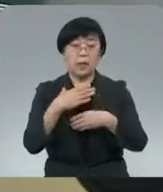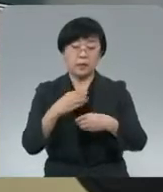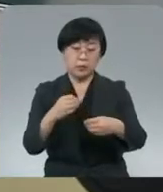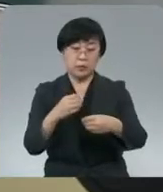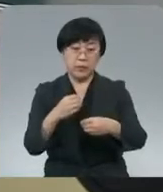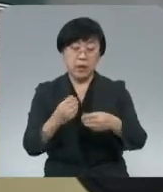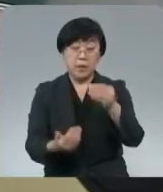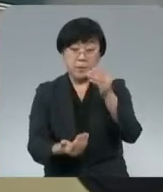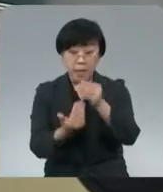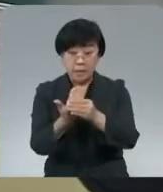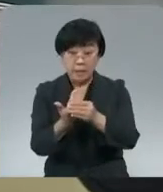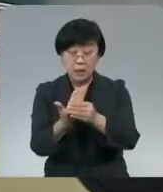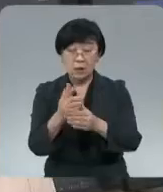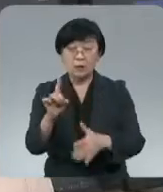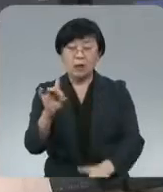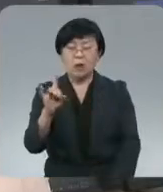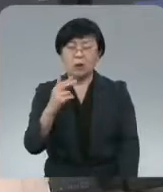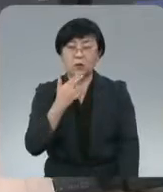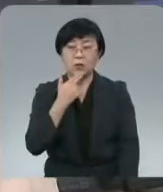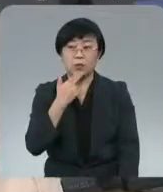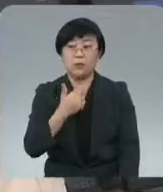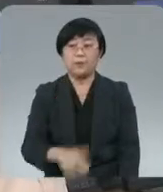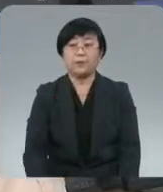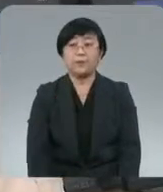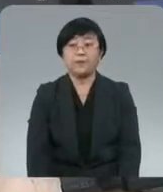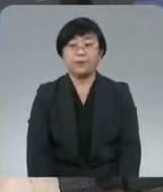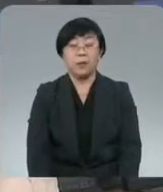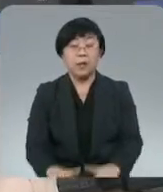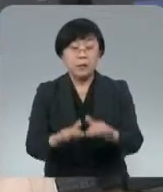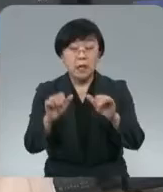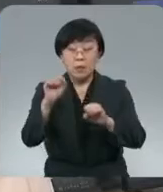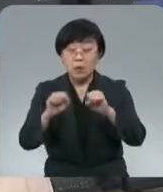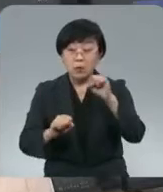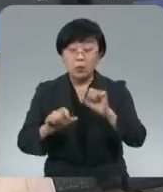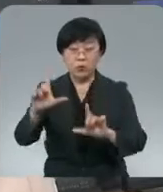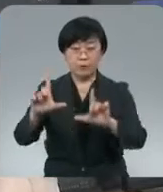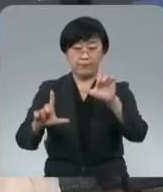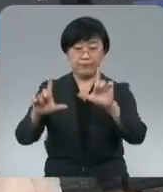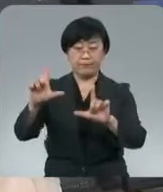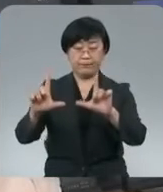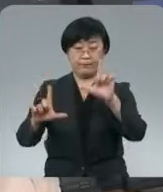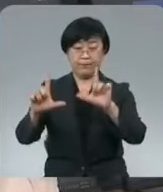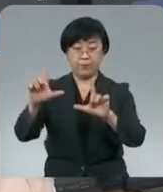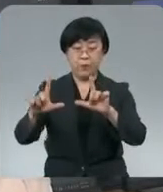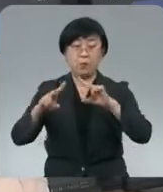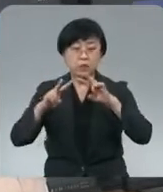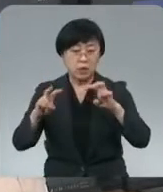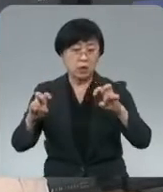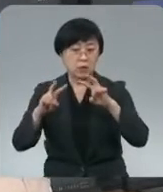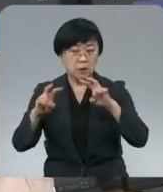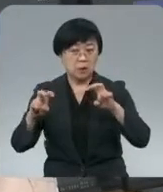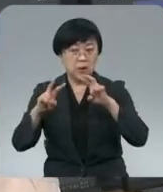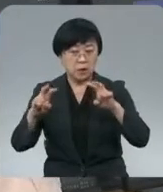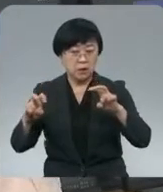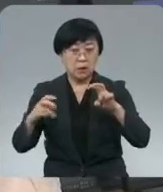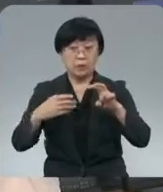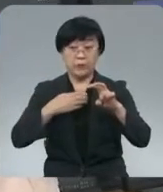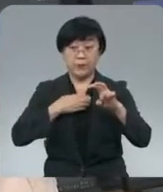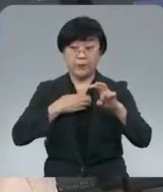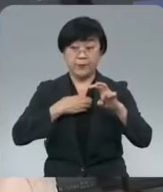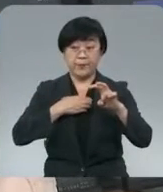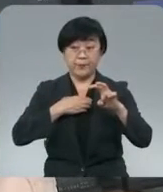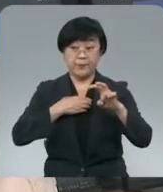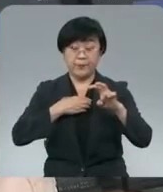dunia nyata mendekati wilayah tersebut maka alarm akan berbunyi atau pengoperasian pabrik akan terhenti seorang pejabat dari